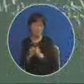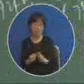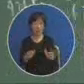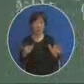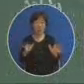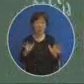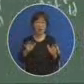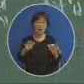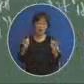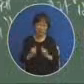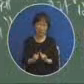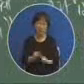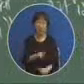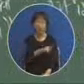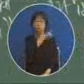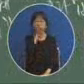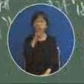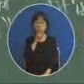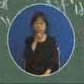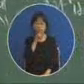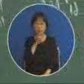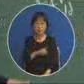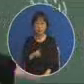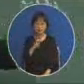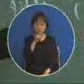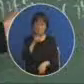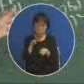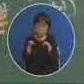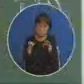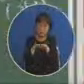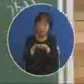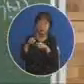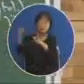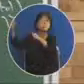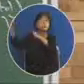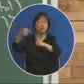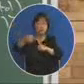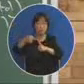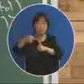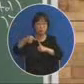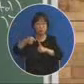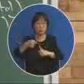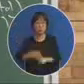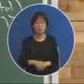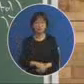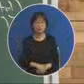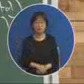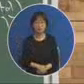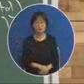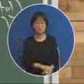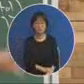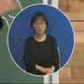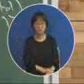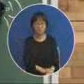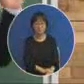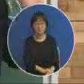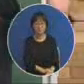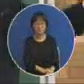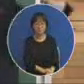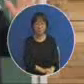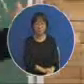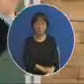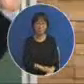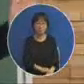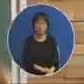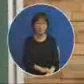this unbelief is transmitted so quickly. 망하는 말은 빨리 각인돼요. We see that the words that save, the true words, they're not imprinted so quickly, but